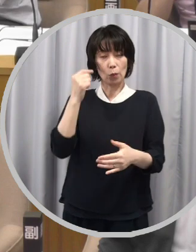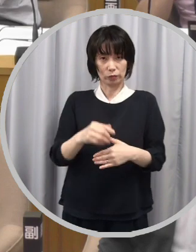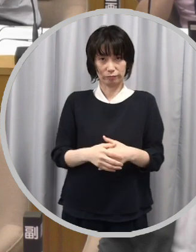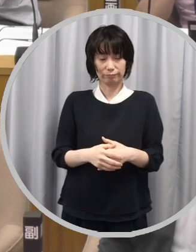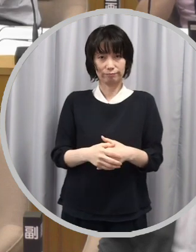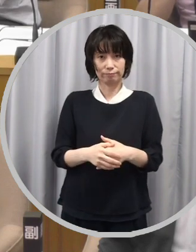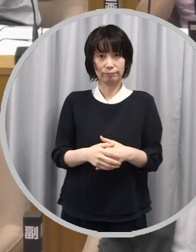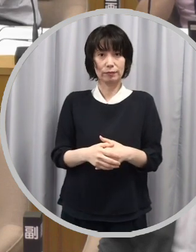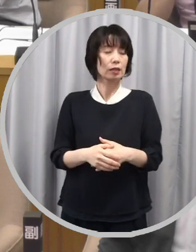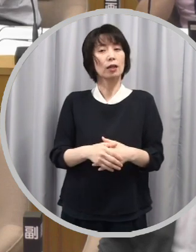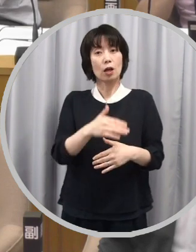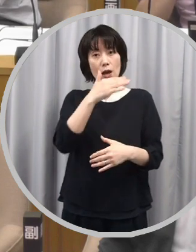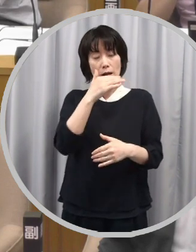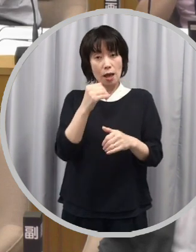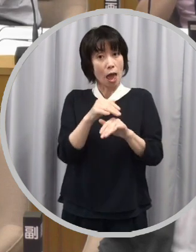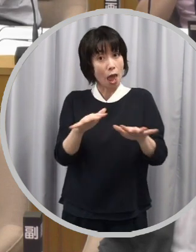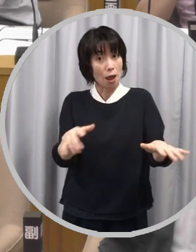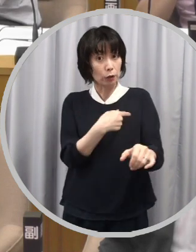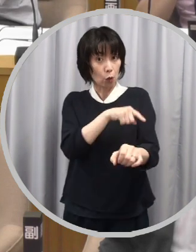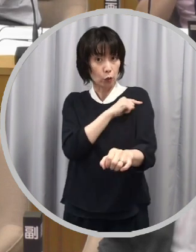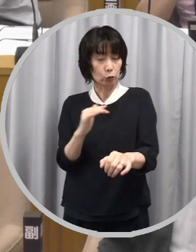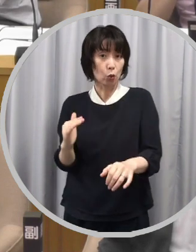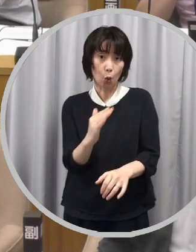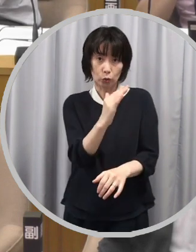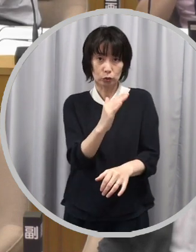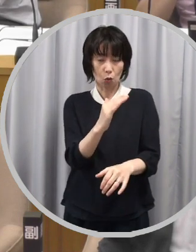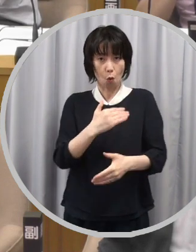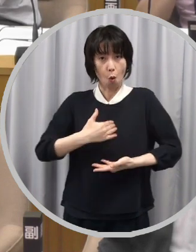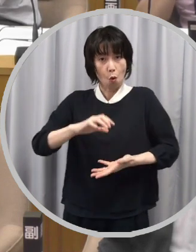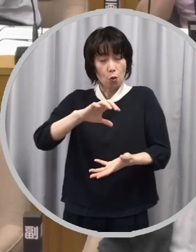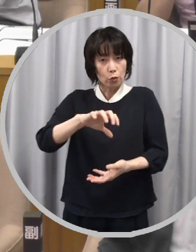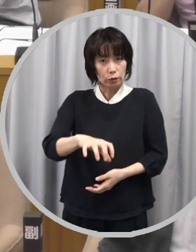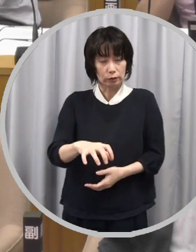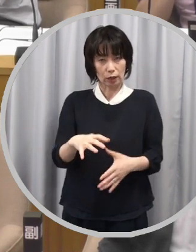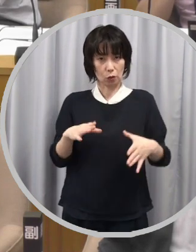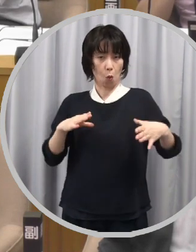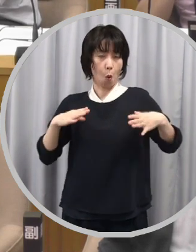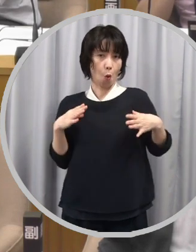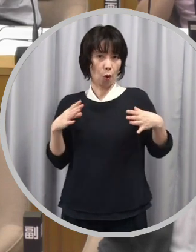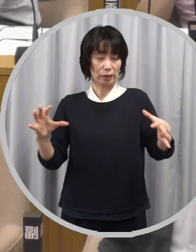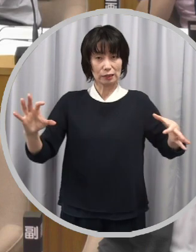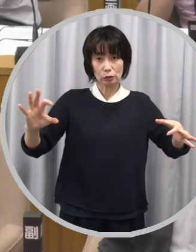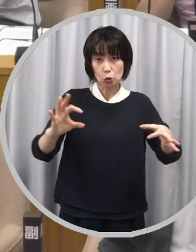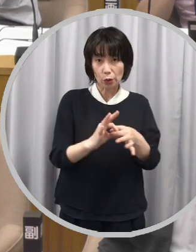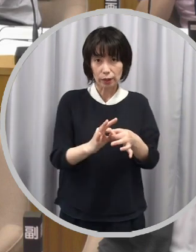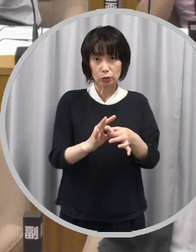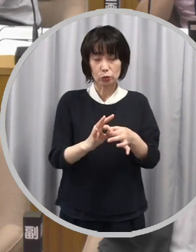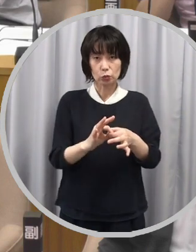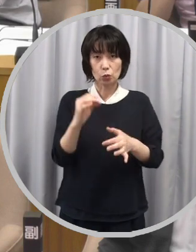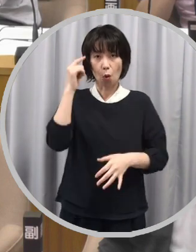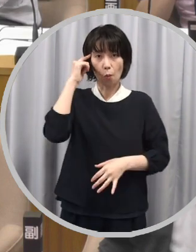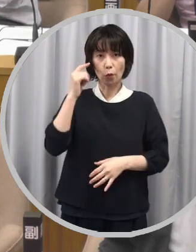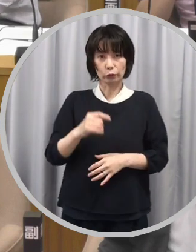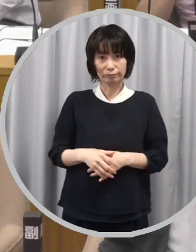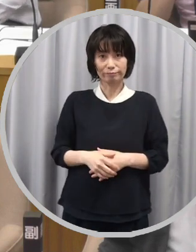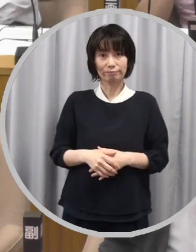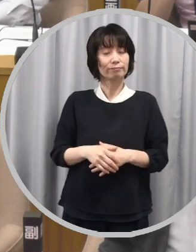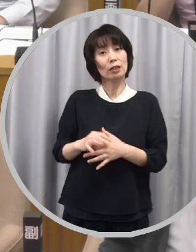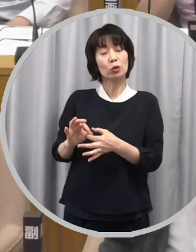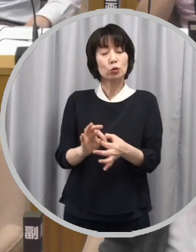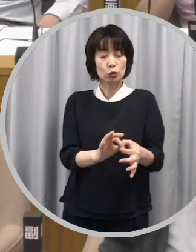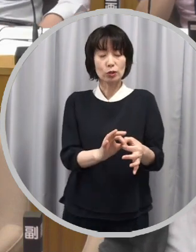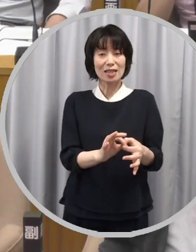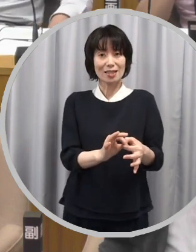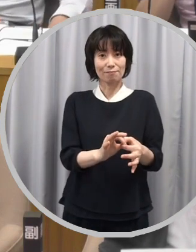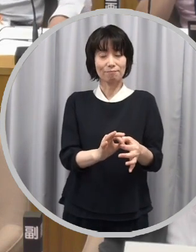本市のプレゼンスの向上は、市民のふるさとに対する誇りに直結すると考えておりますことから、引き続